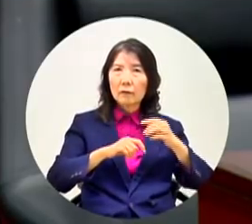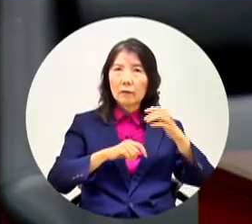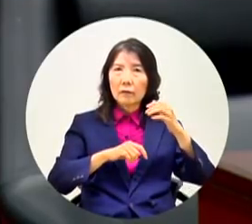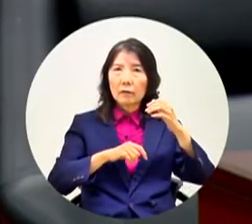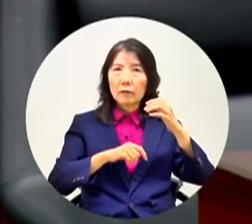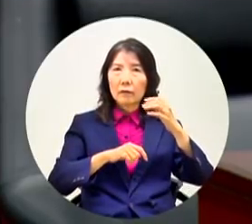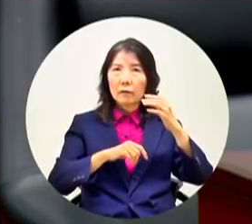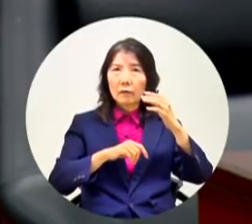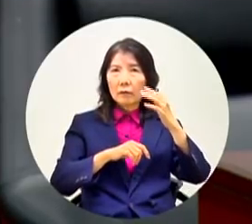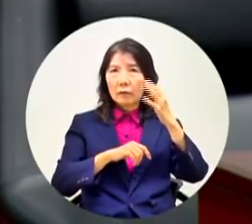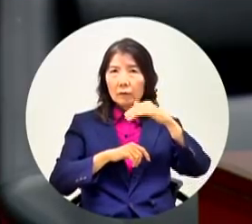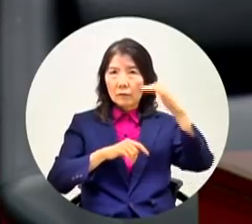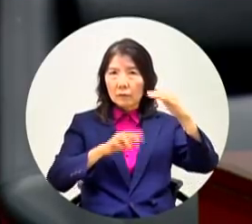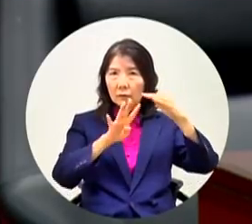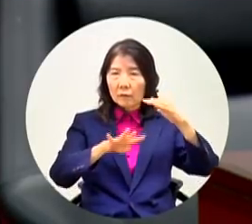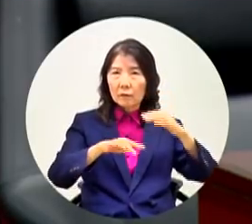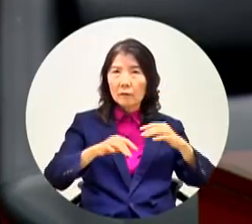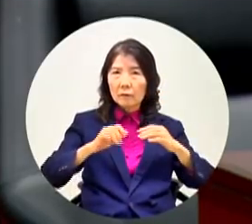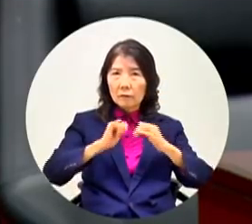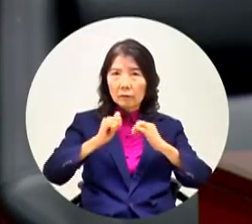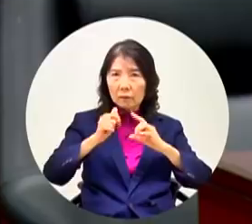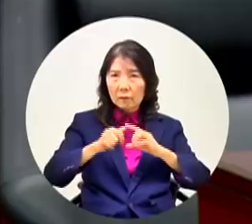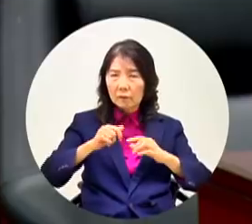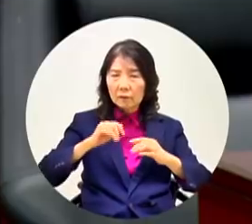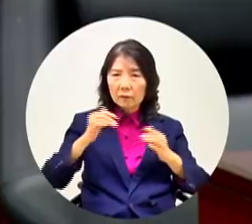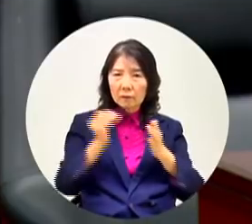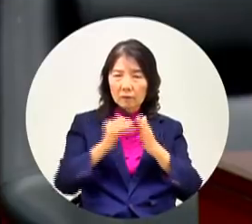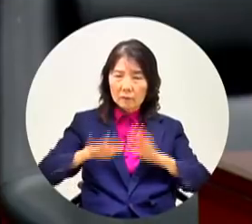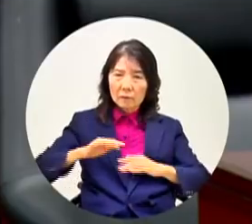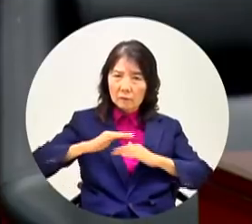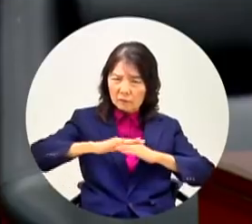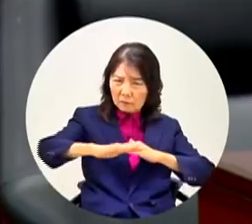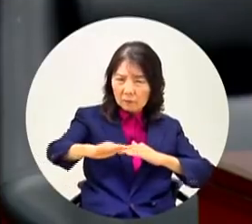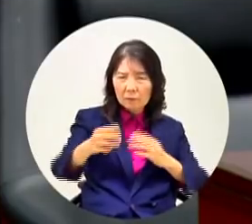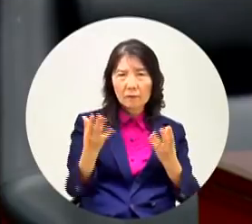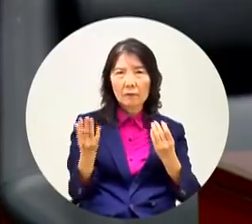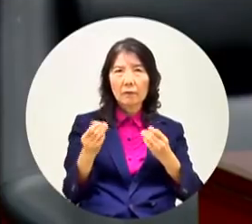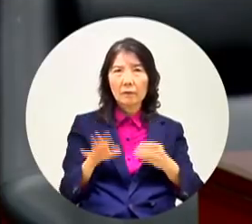的，好，我要提供给咱做参考。我们要抛铺，我